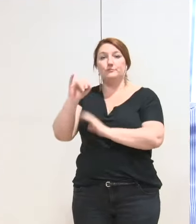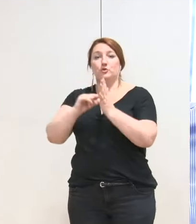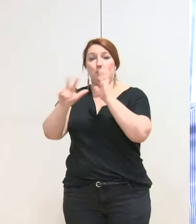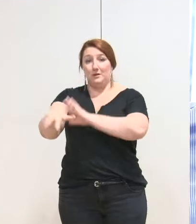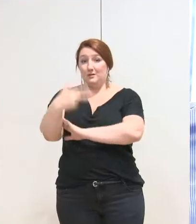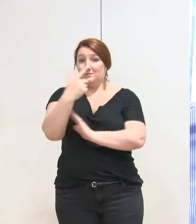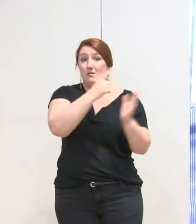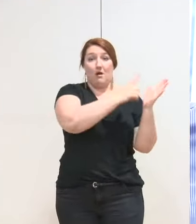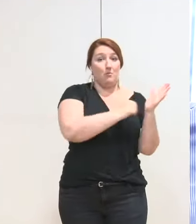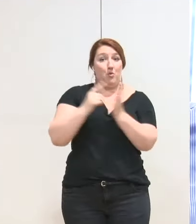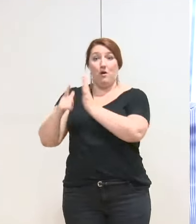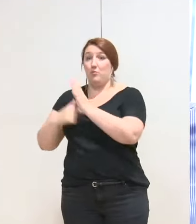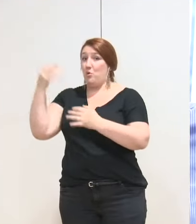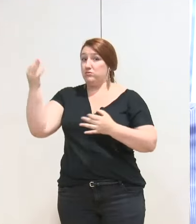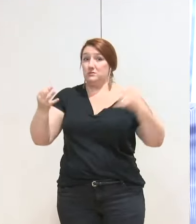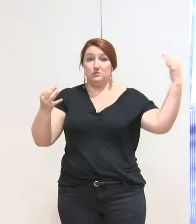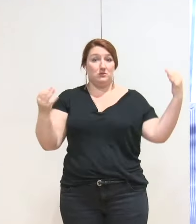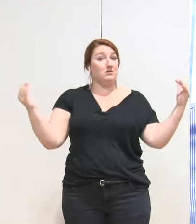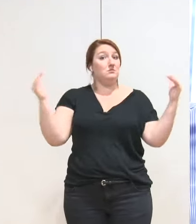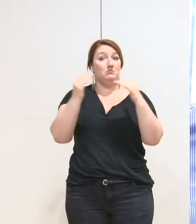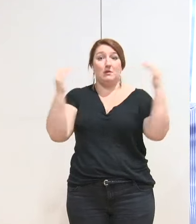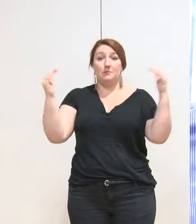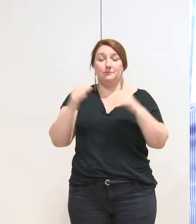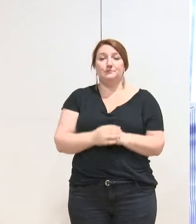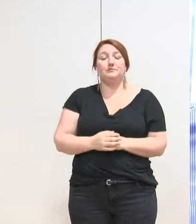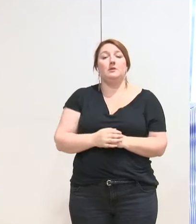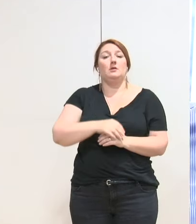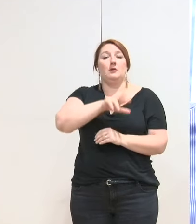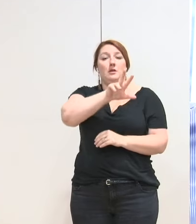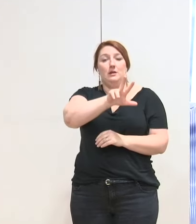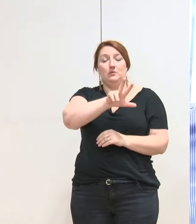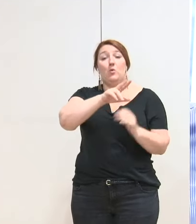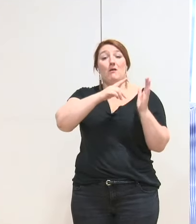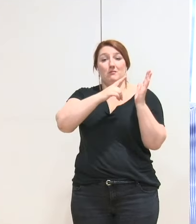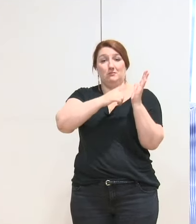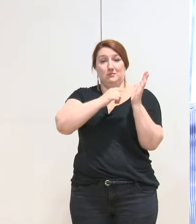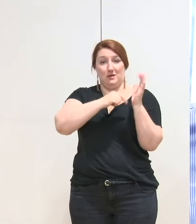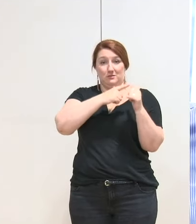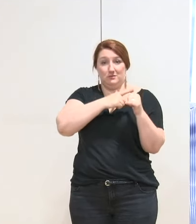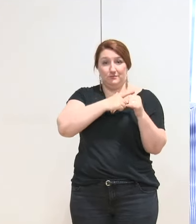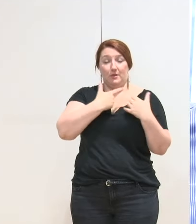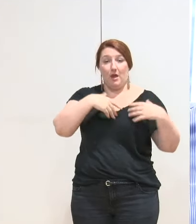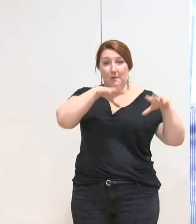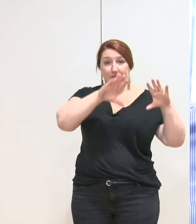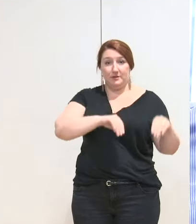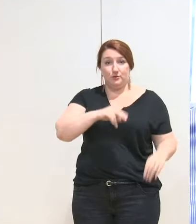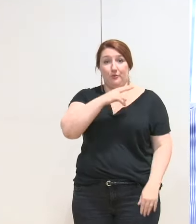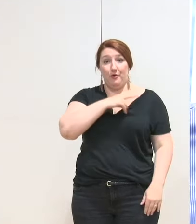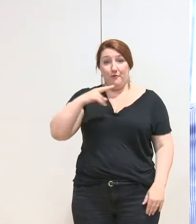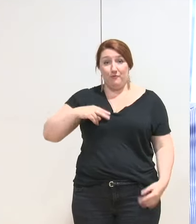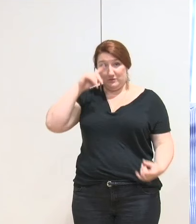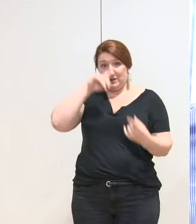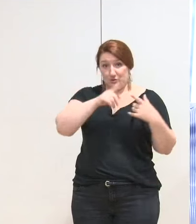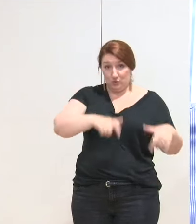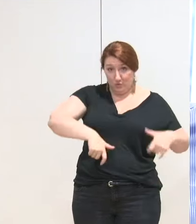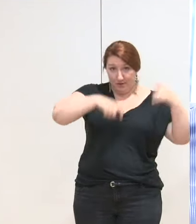identique le produit des trois taxes taxe d'habitation taxe foncière sur le bâti taxe foncière sur le